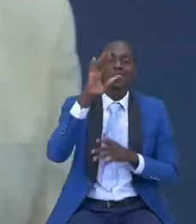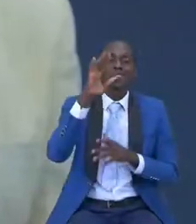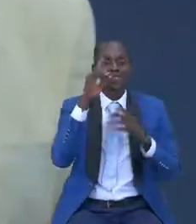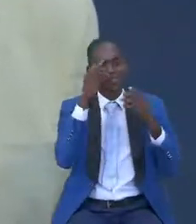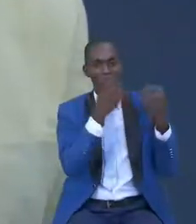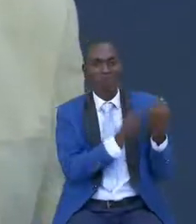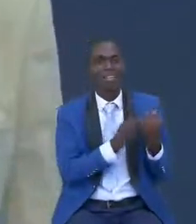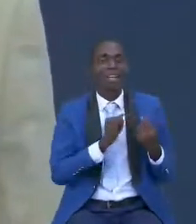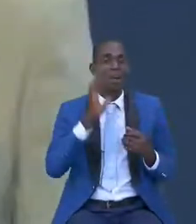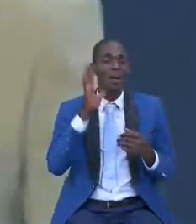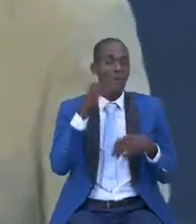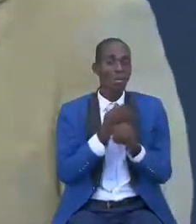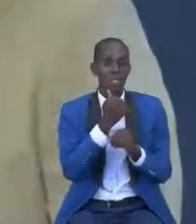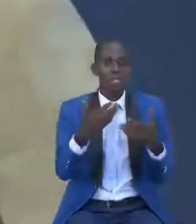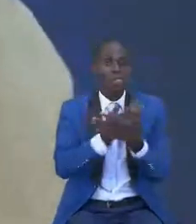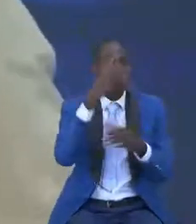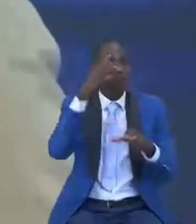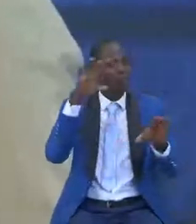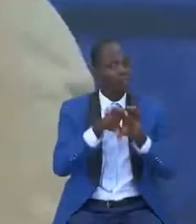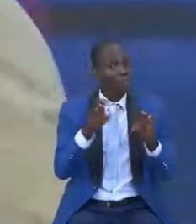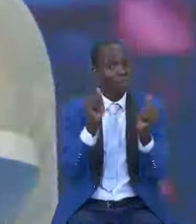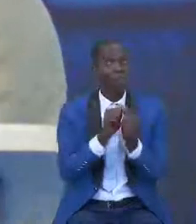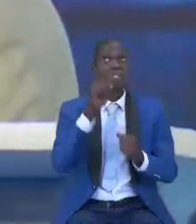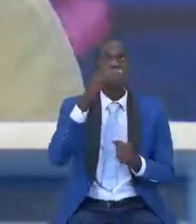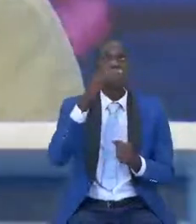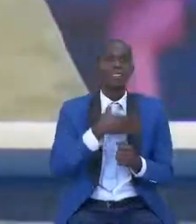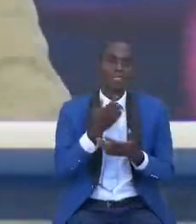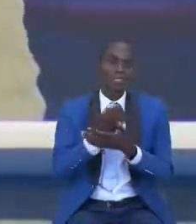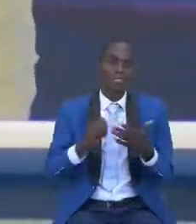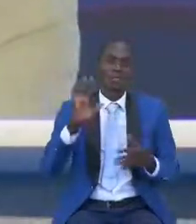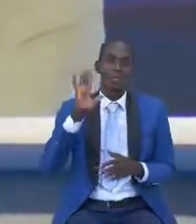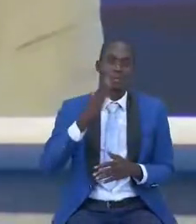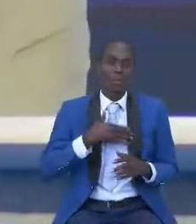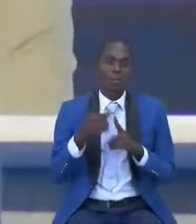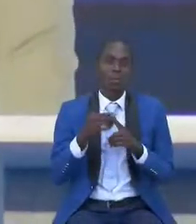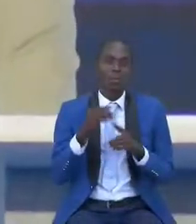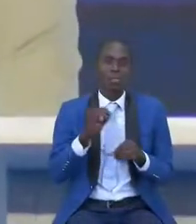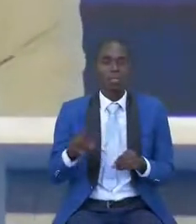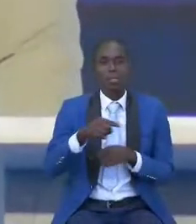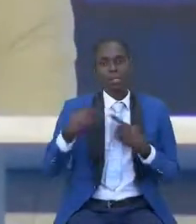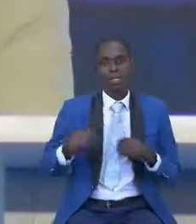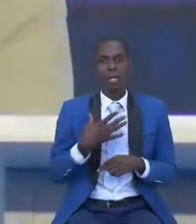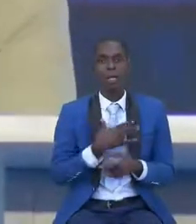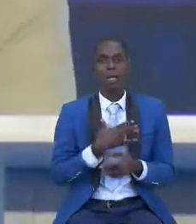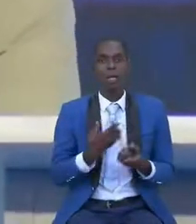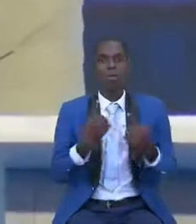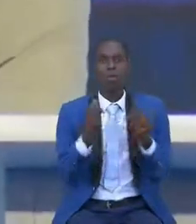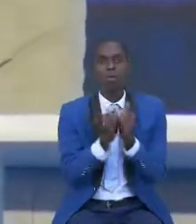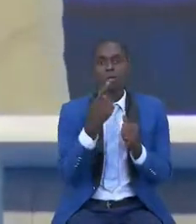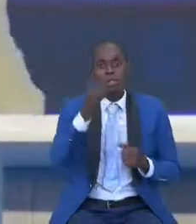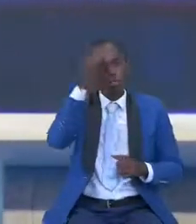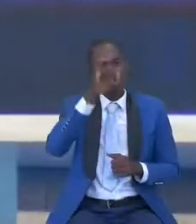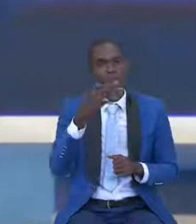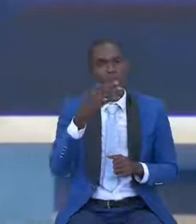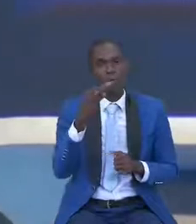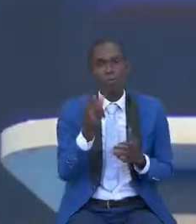dis, Seigneur, voici ton alliance. Je fais une nouvelle alliance avec eux. J'écrirai ma loi dans leur cœur.